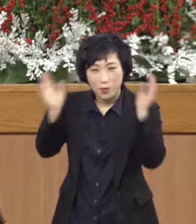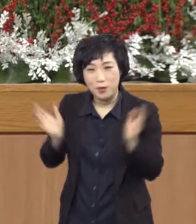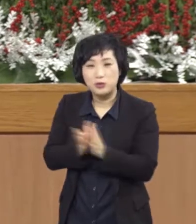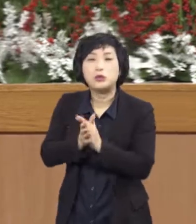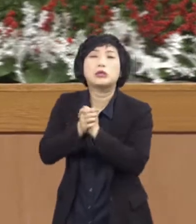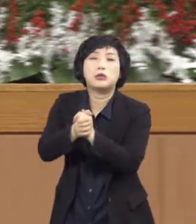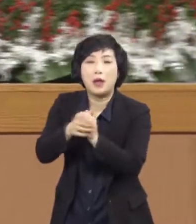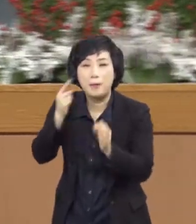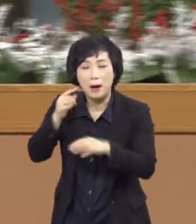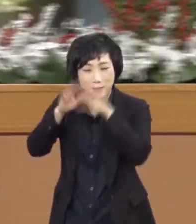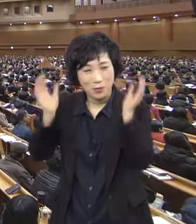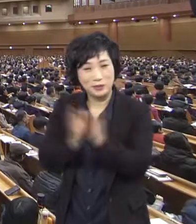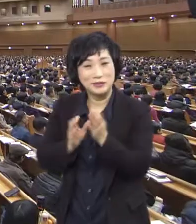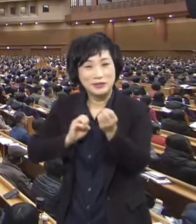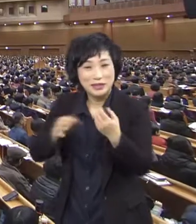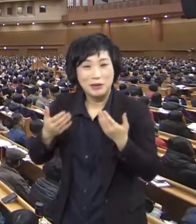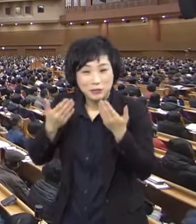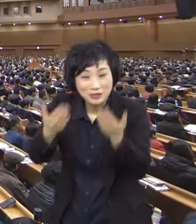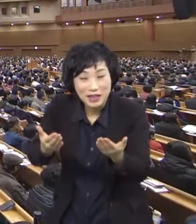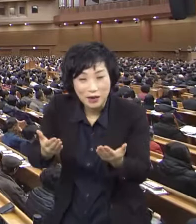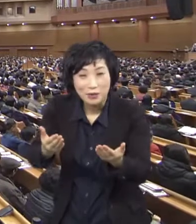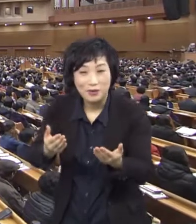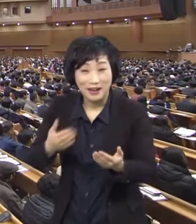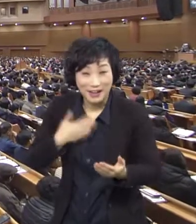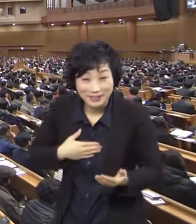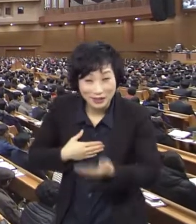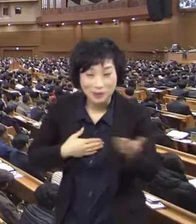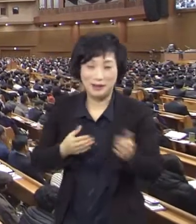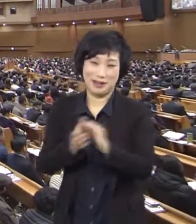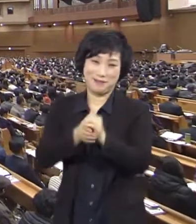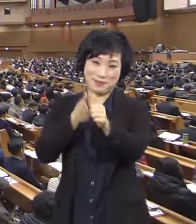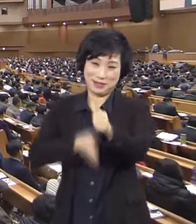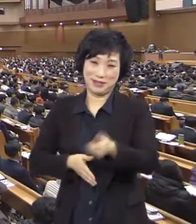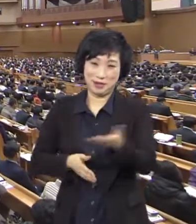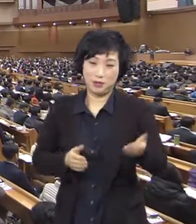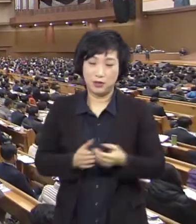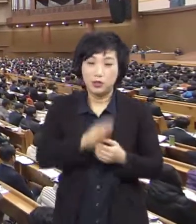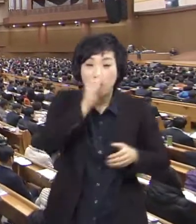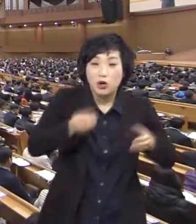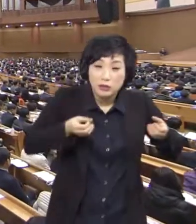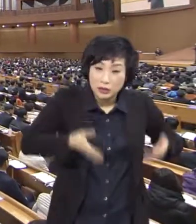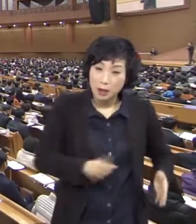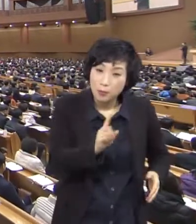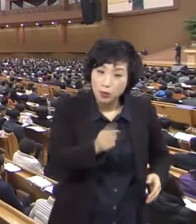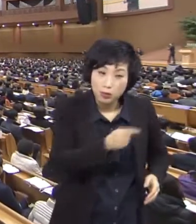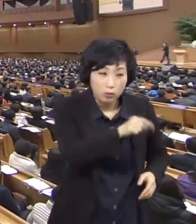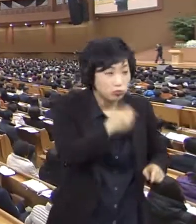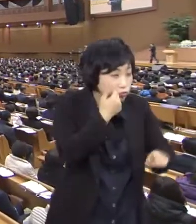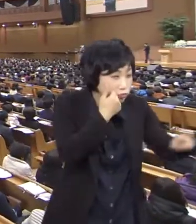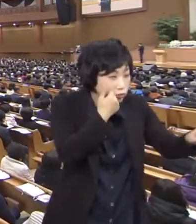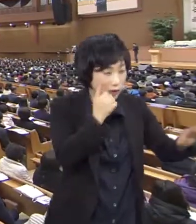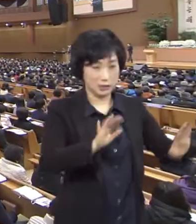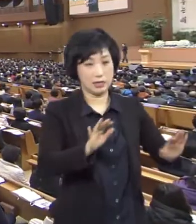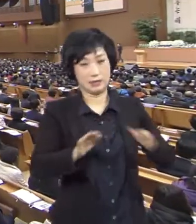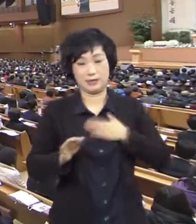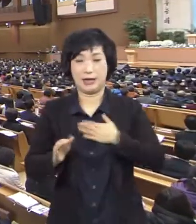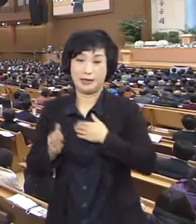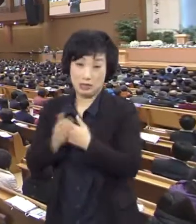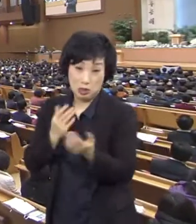이루리라. 아멘 합시다. 성탄은 밖에 있지 않아요. 내 안에